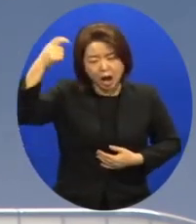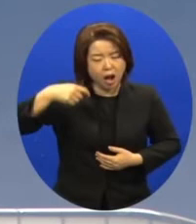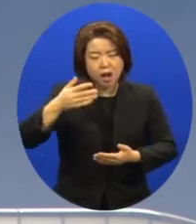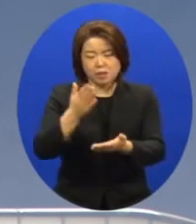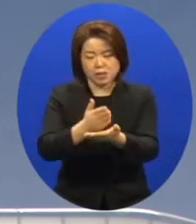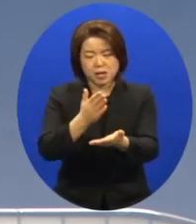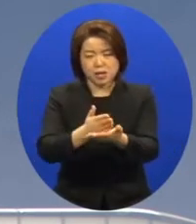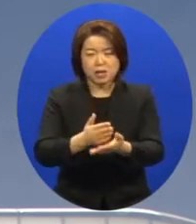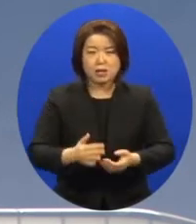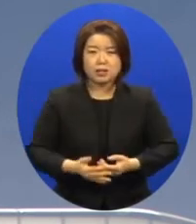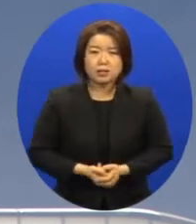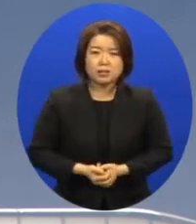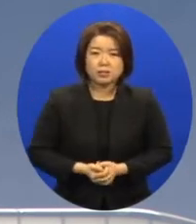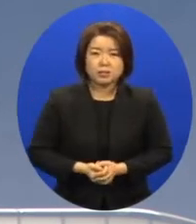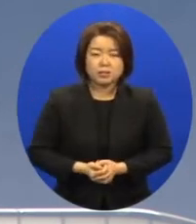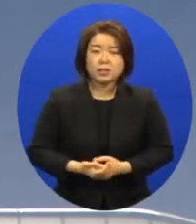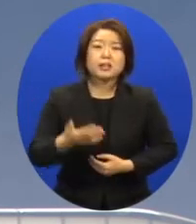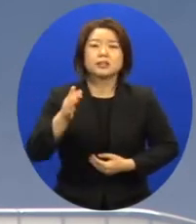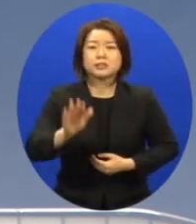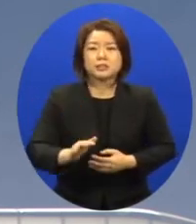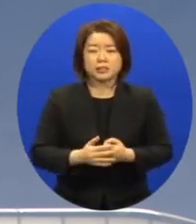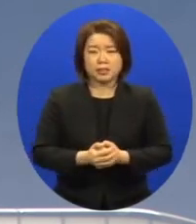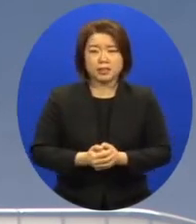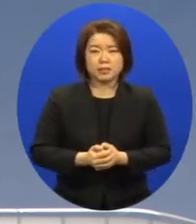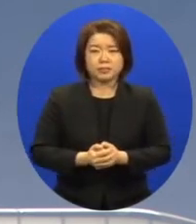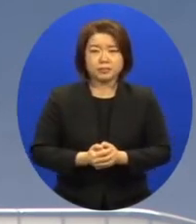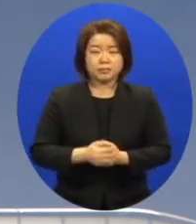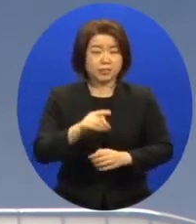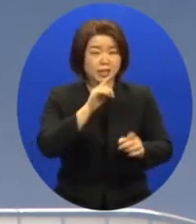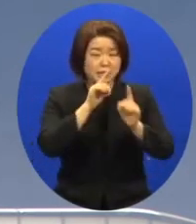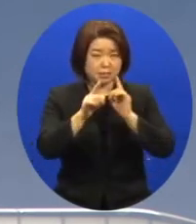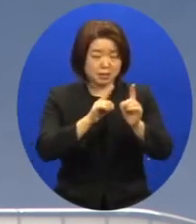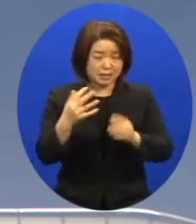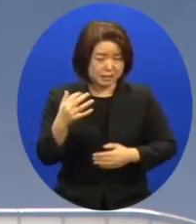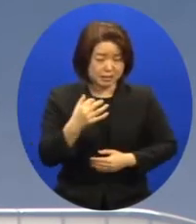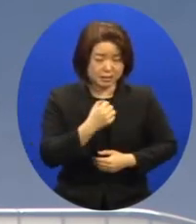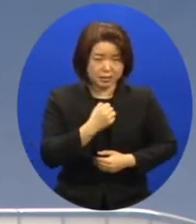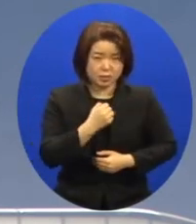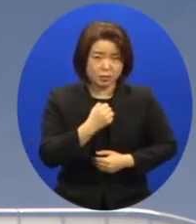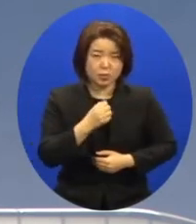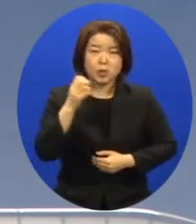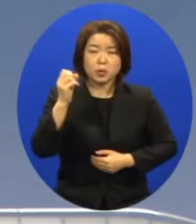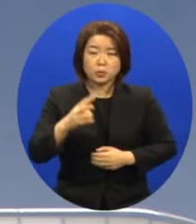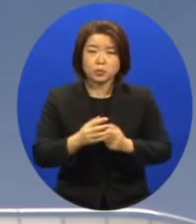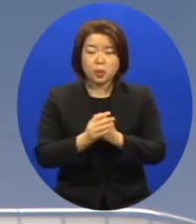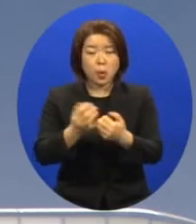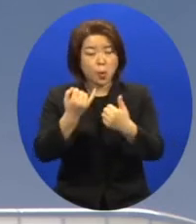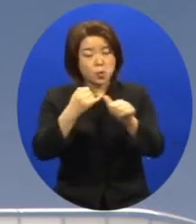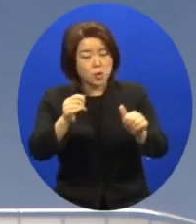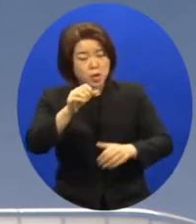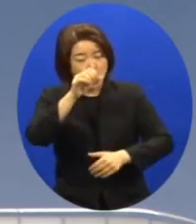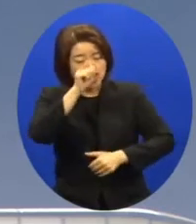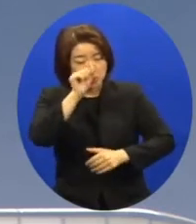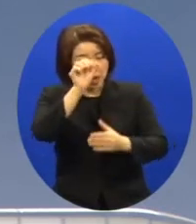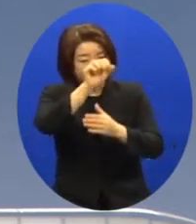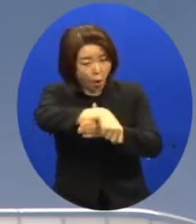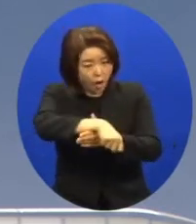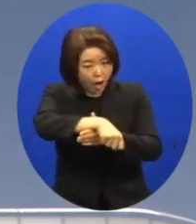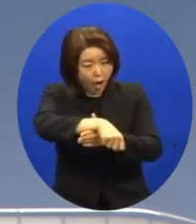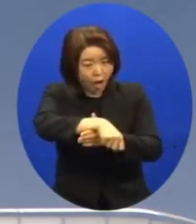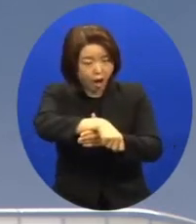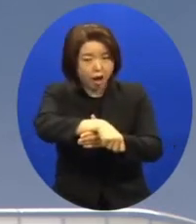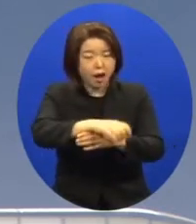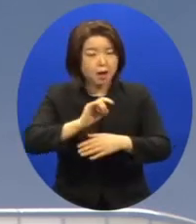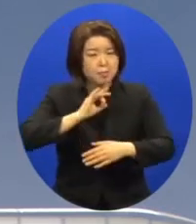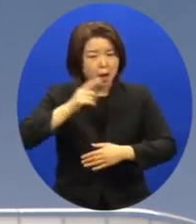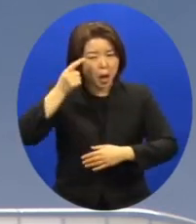겁니다 그러나 여러분 이 말씀을 가지고 이요원 해도 좋다는 허락으로 만